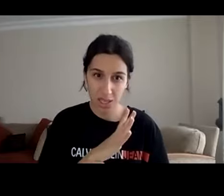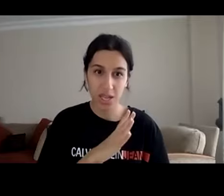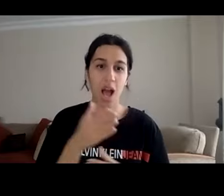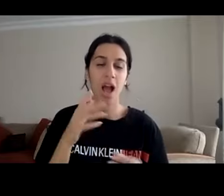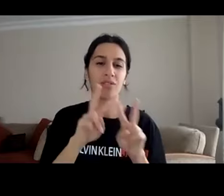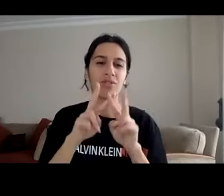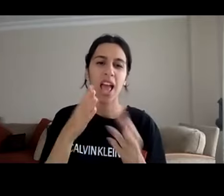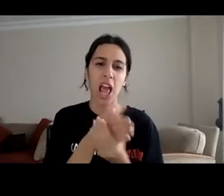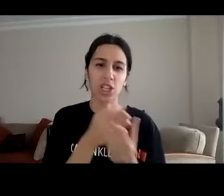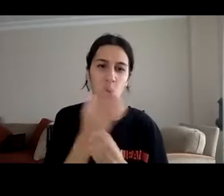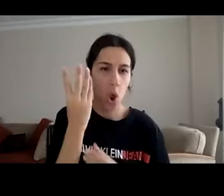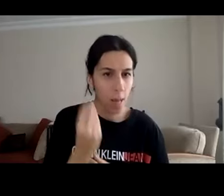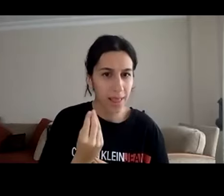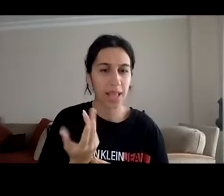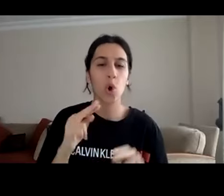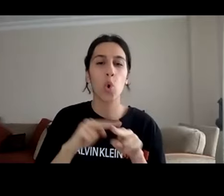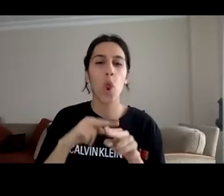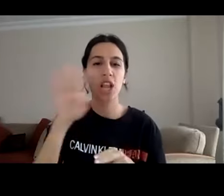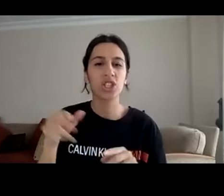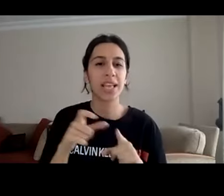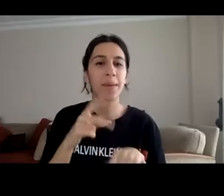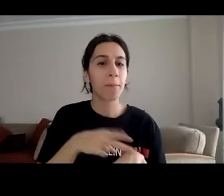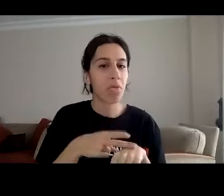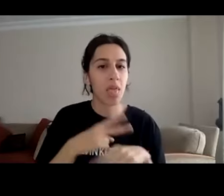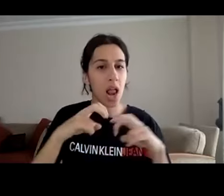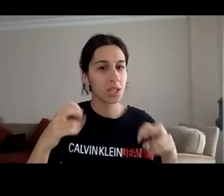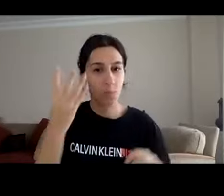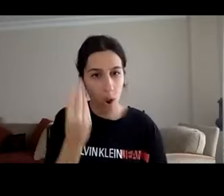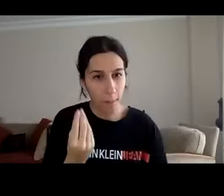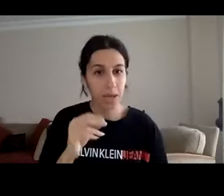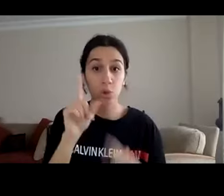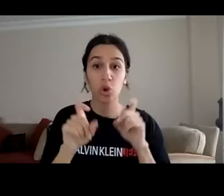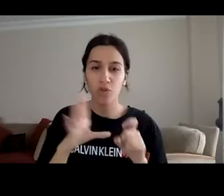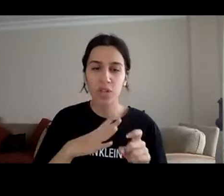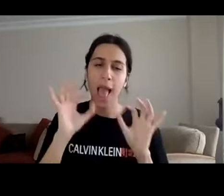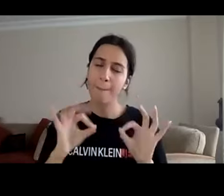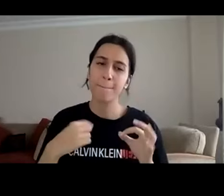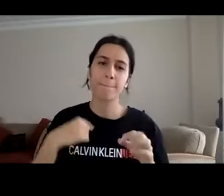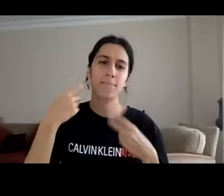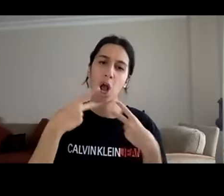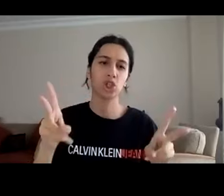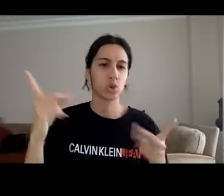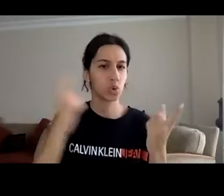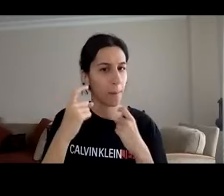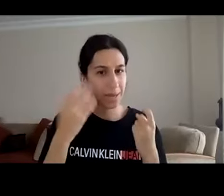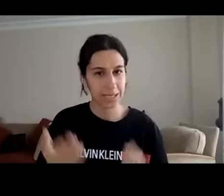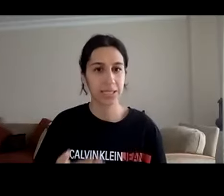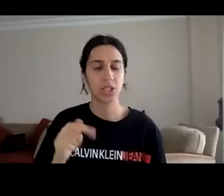olabilir. Kullanıcı deneyimi araştırmaları olabilir. Soruları varsa her zaman kapım açık konuda. Söyleyerek sunumuma geçmek istiyorum.